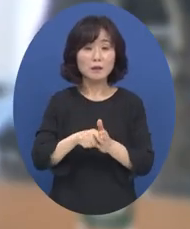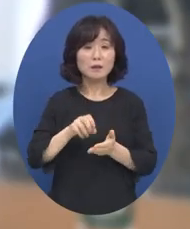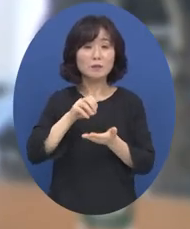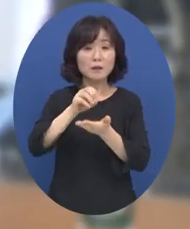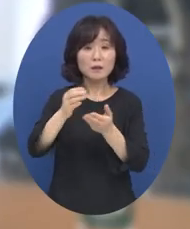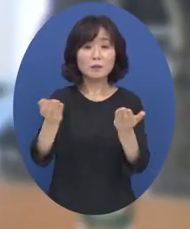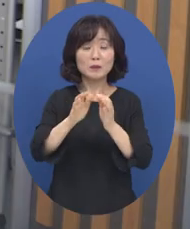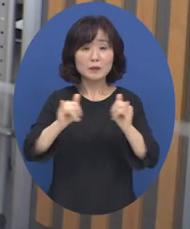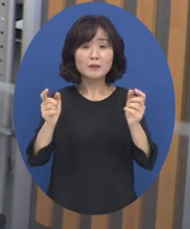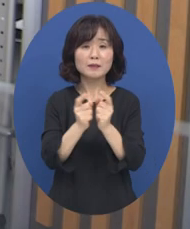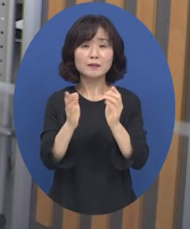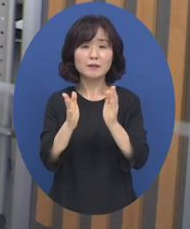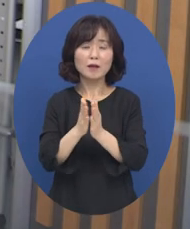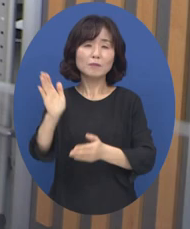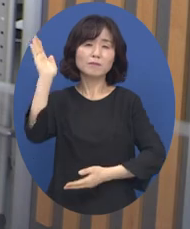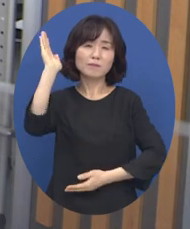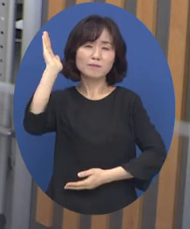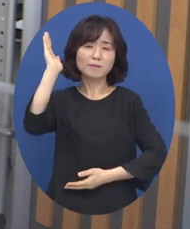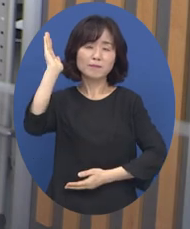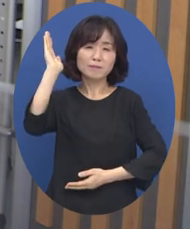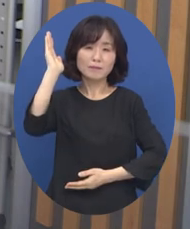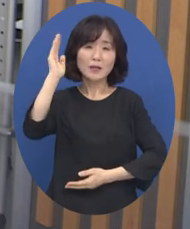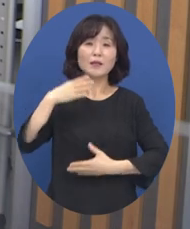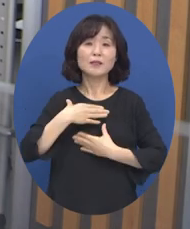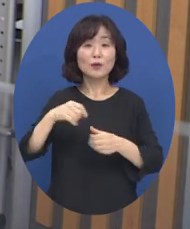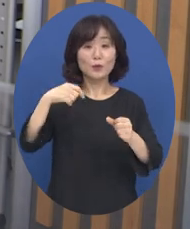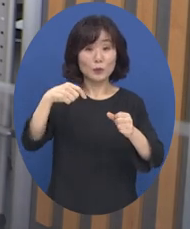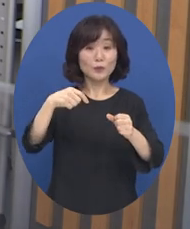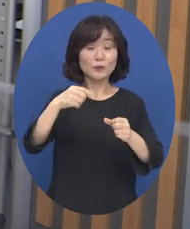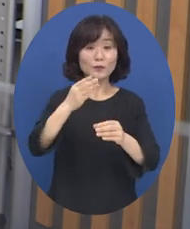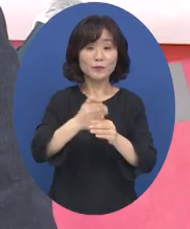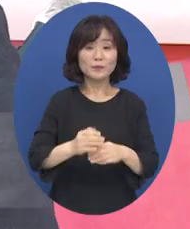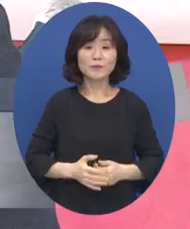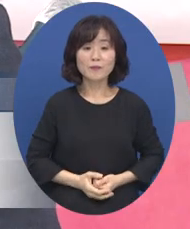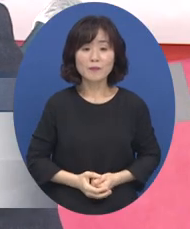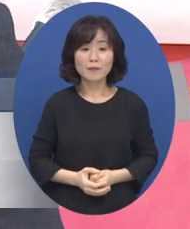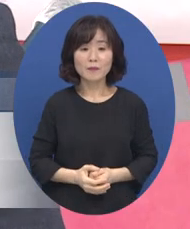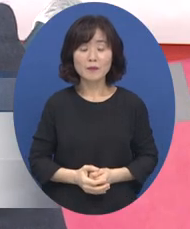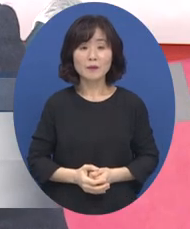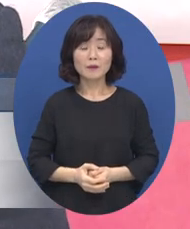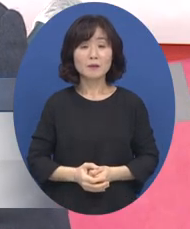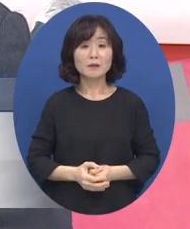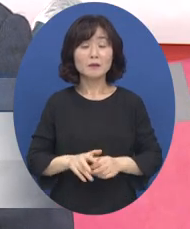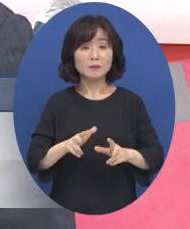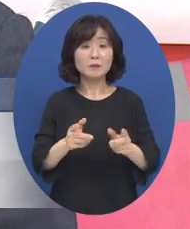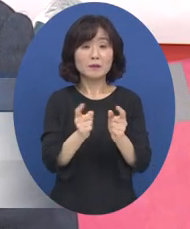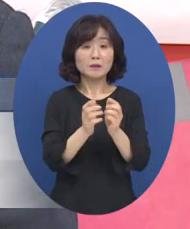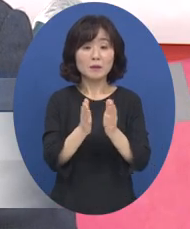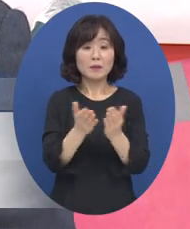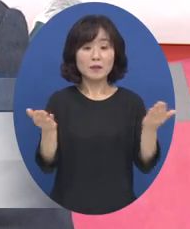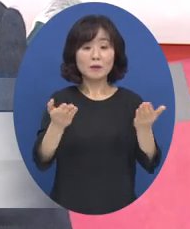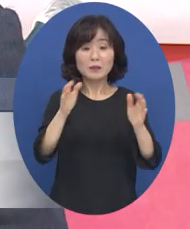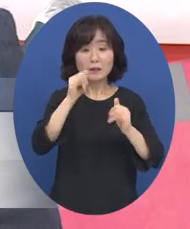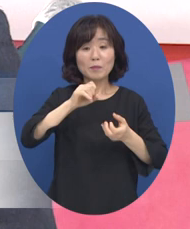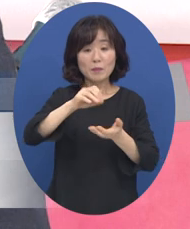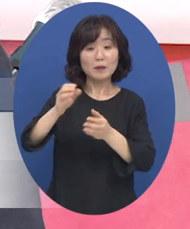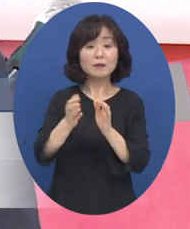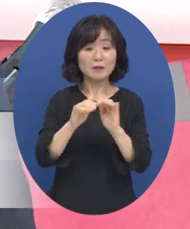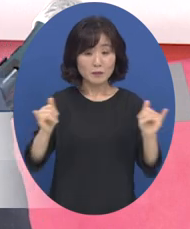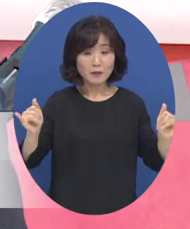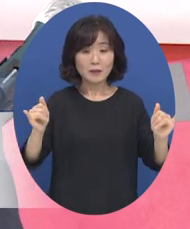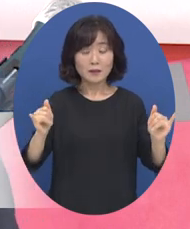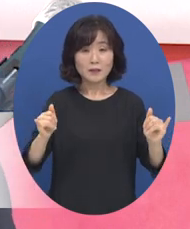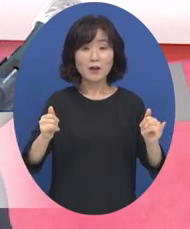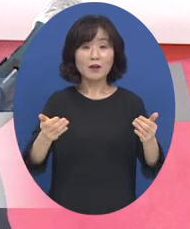노동자들이 직접 당사로 참여해 안전교육을 하고 있습니다 실제 근무를 하는 라이더들은 현장에서 얻은